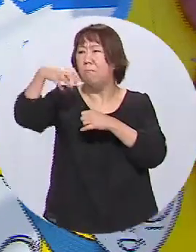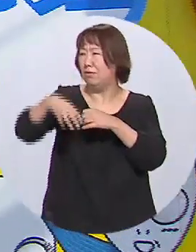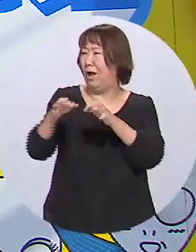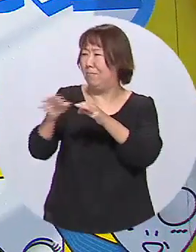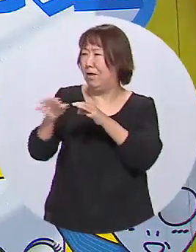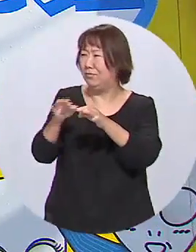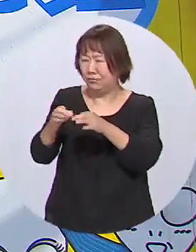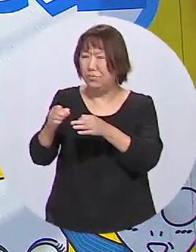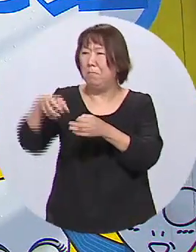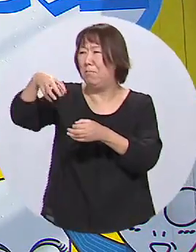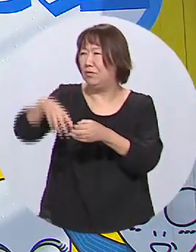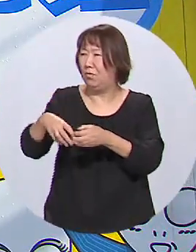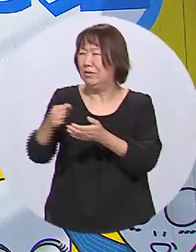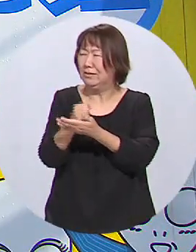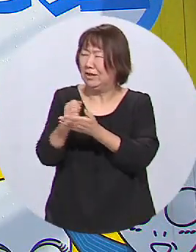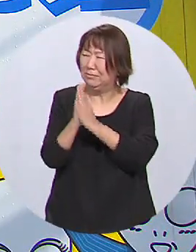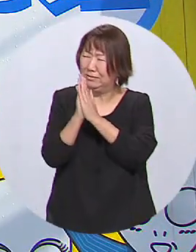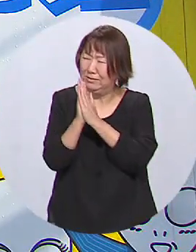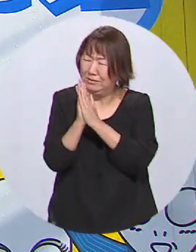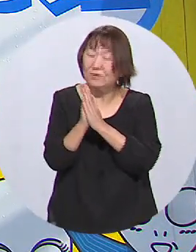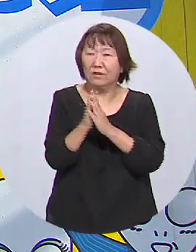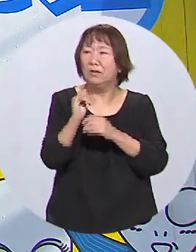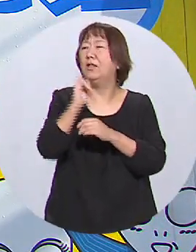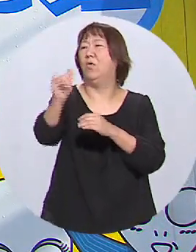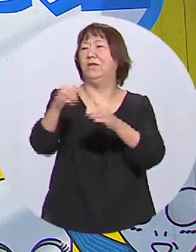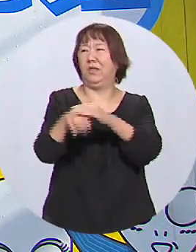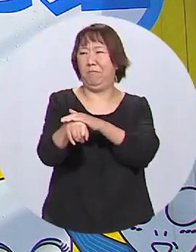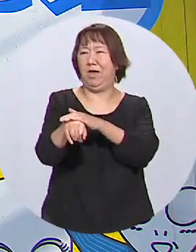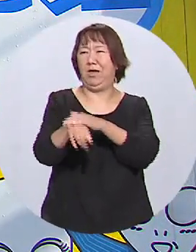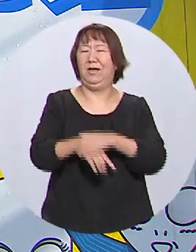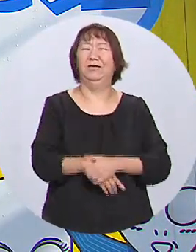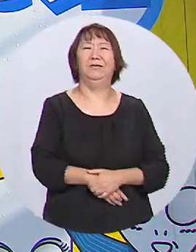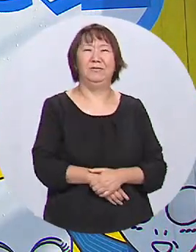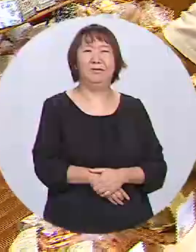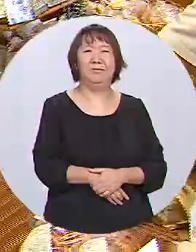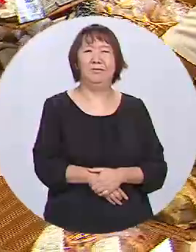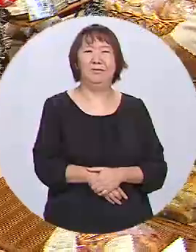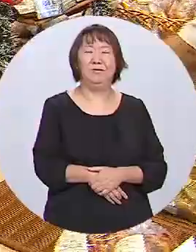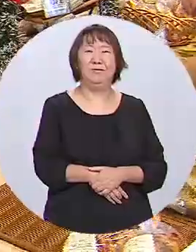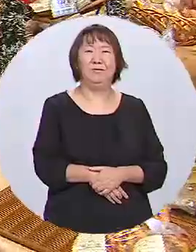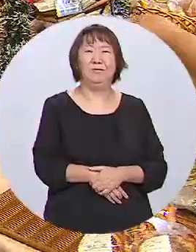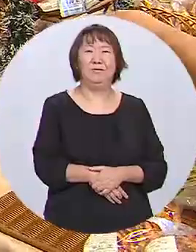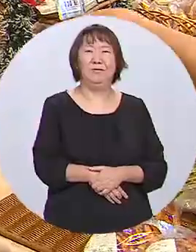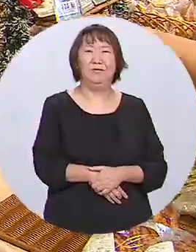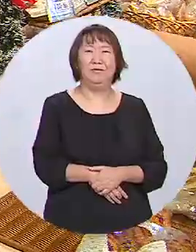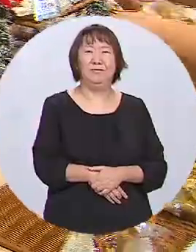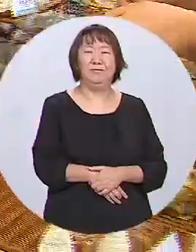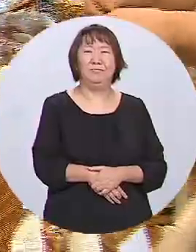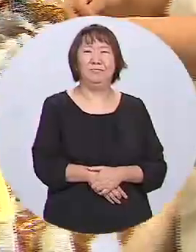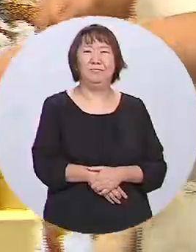機会を与えていただけないだろうかと、まあ、そういうことで電話をさせていただきました。